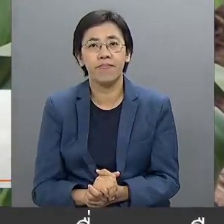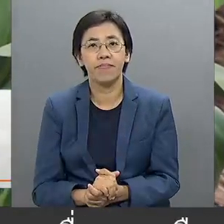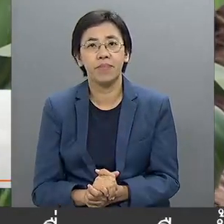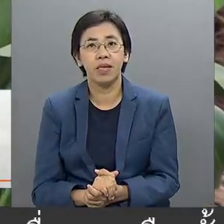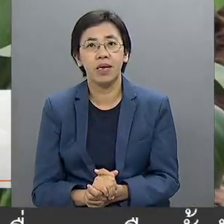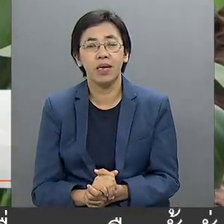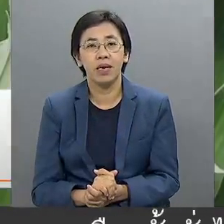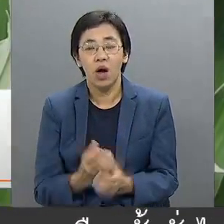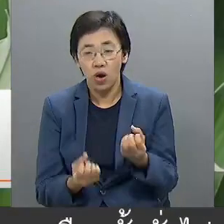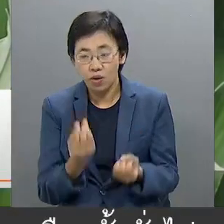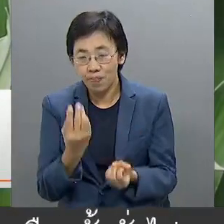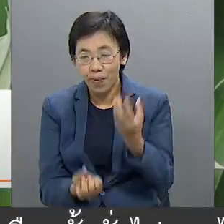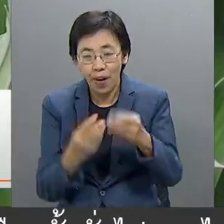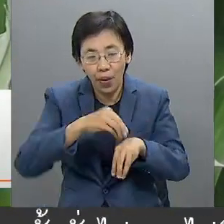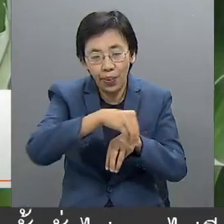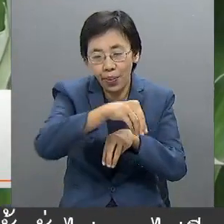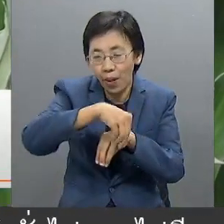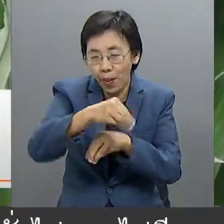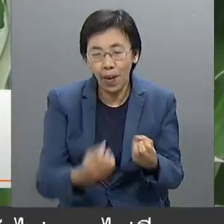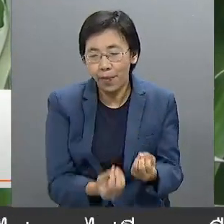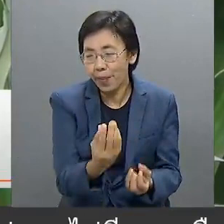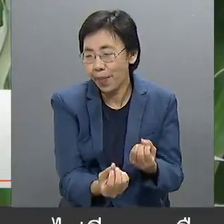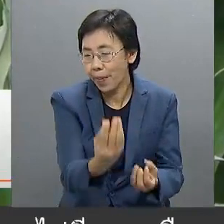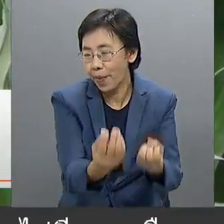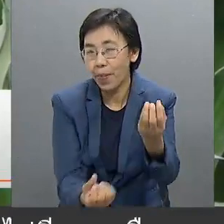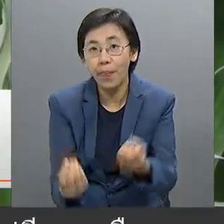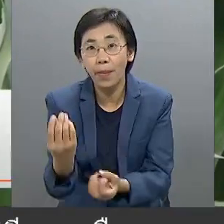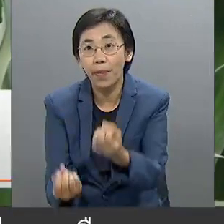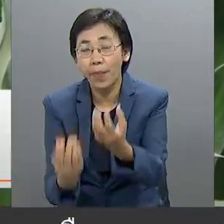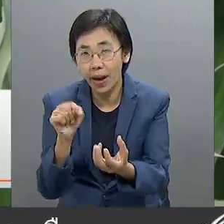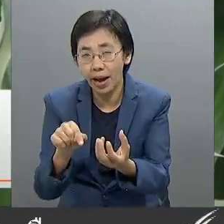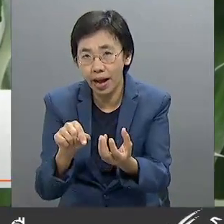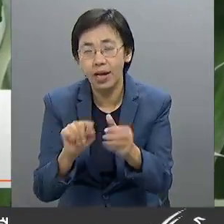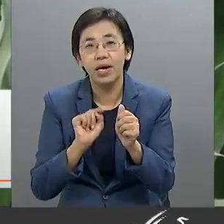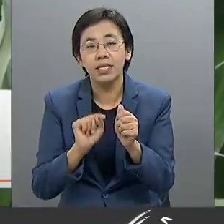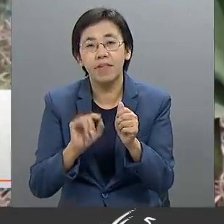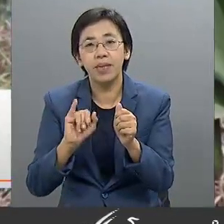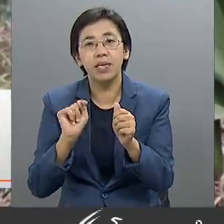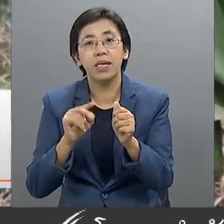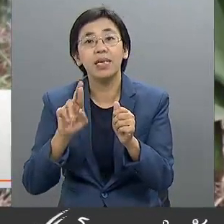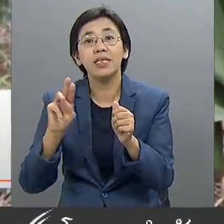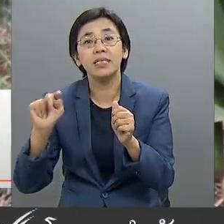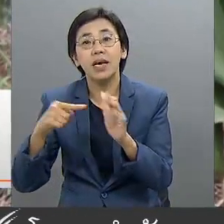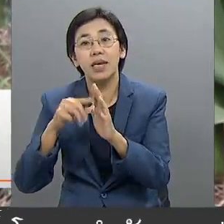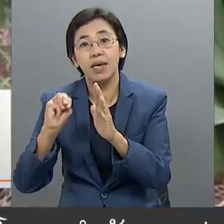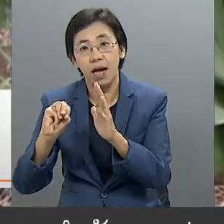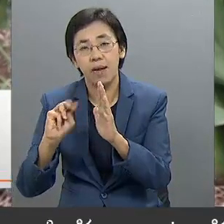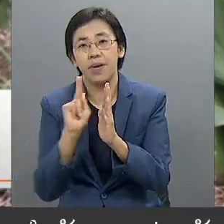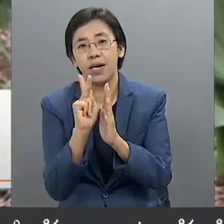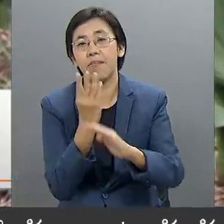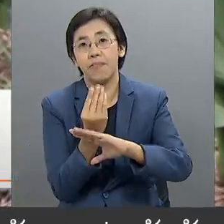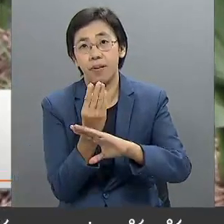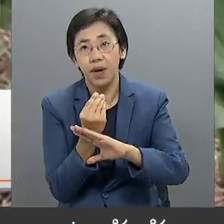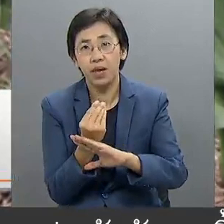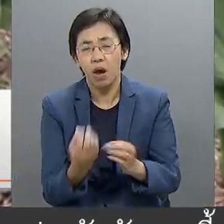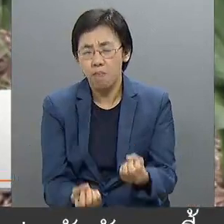ไร่เชษเจริญชัยอยู่ที่ตำบลหนองคล้าอำเภอไสงามจังหวัดกำแพงเพชรนะครับโอ้โหสวยงามเลยนะครับชูช่อ